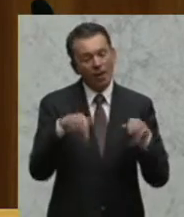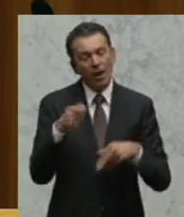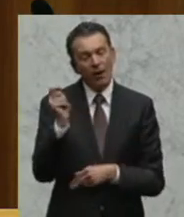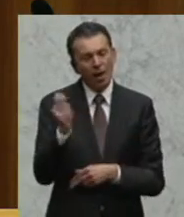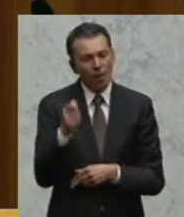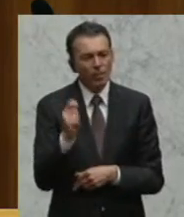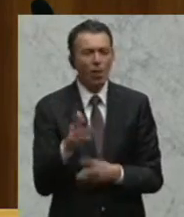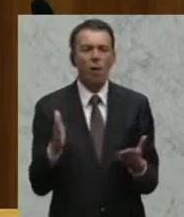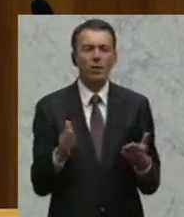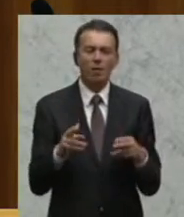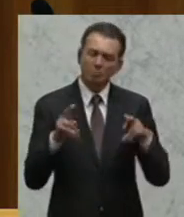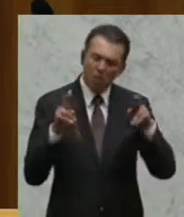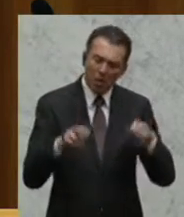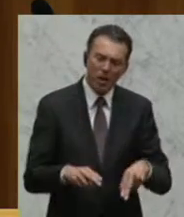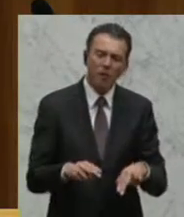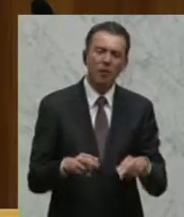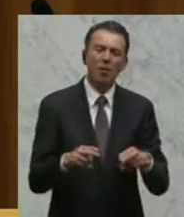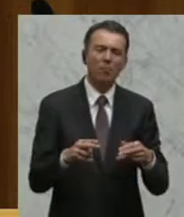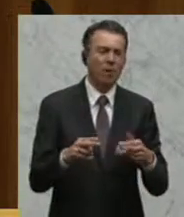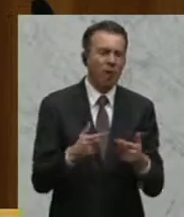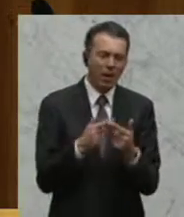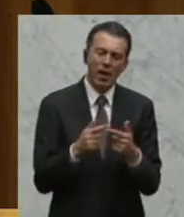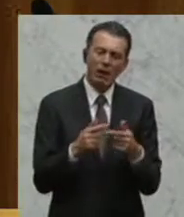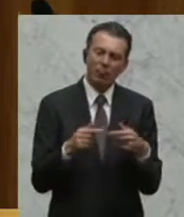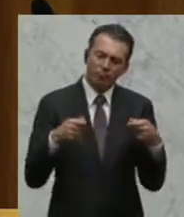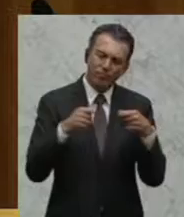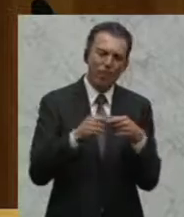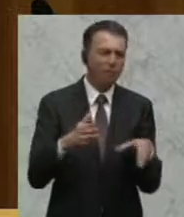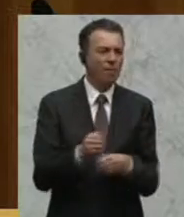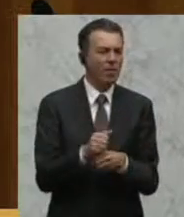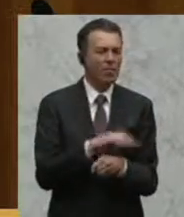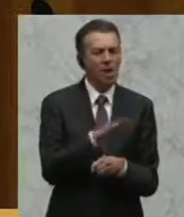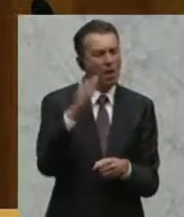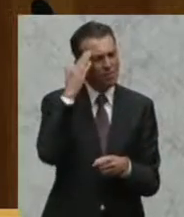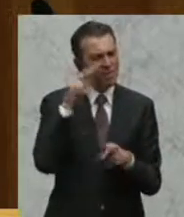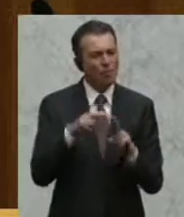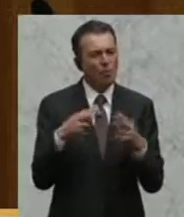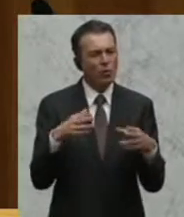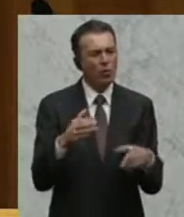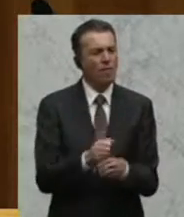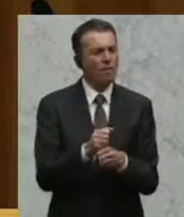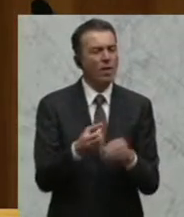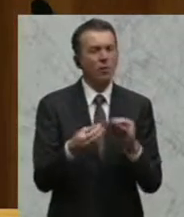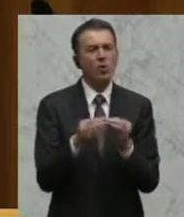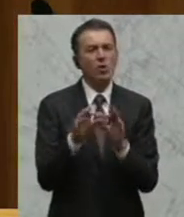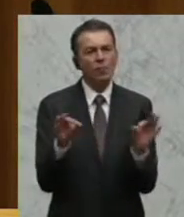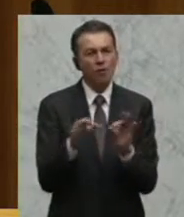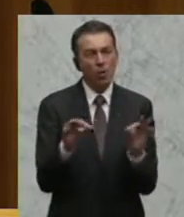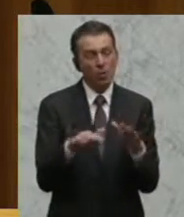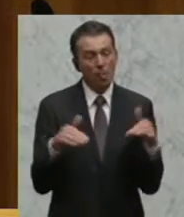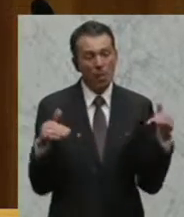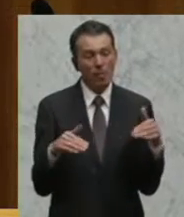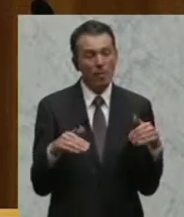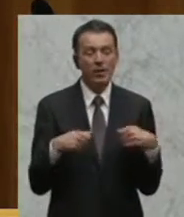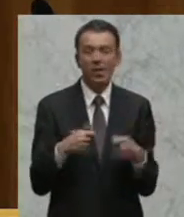des Anfragenrechts der Abgeordneten, weil wir wissen ja alle, laut Bundesverfassung, laut Geschäftsordnung des Parlaments gibt